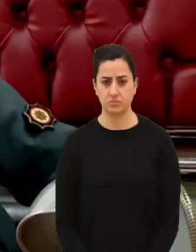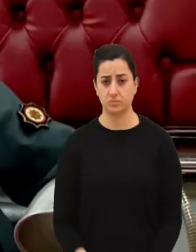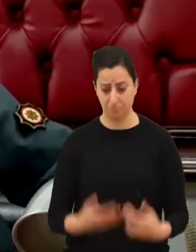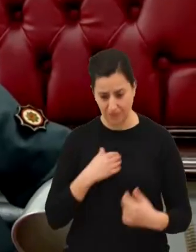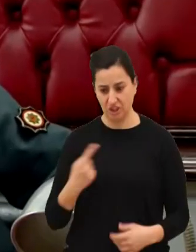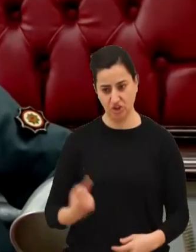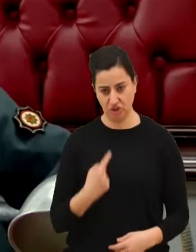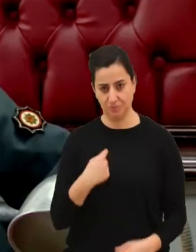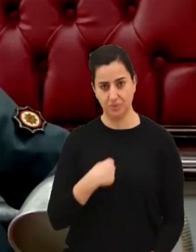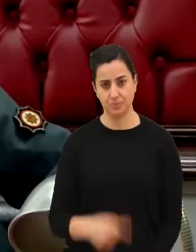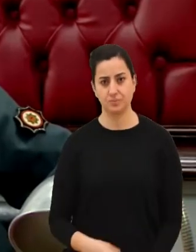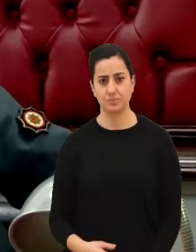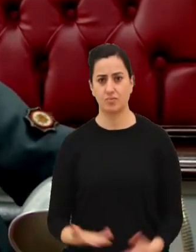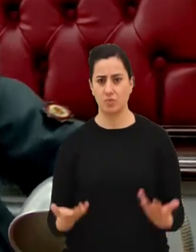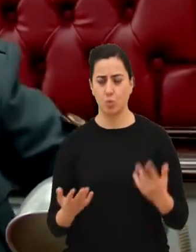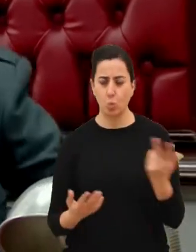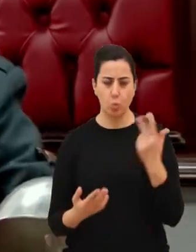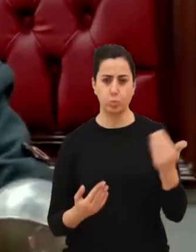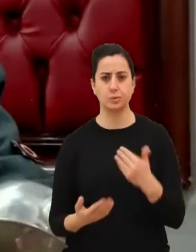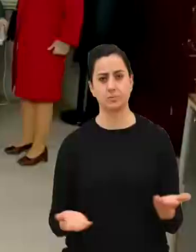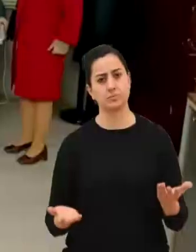Ben de şikayetçiyim. Ne oldu gözünü?